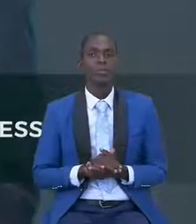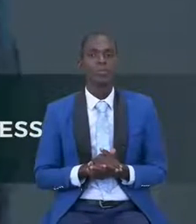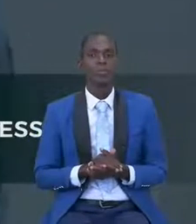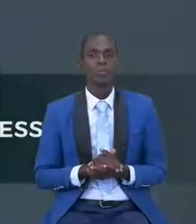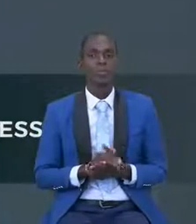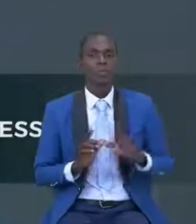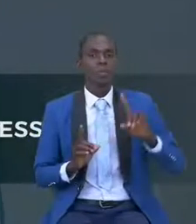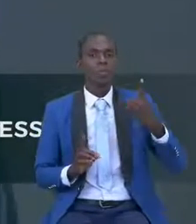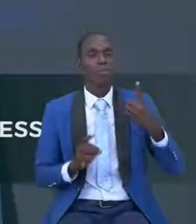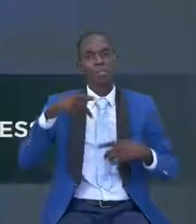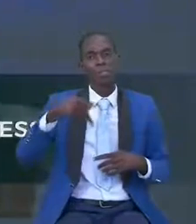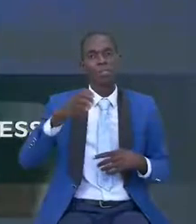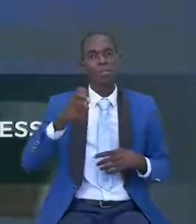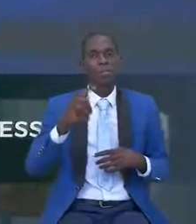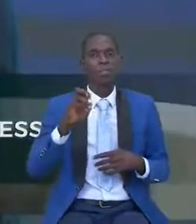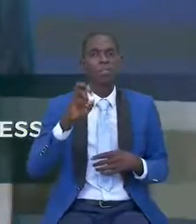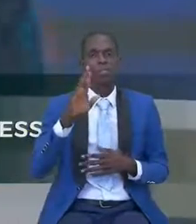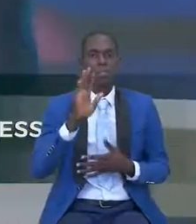1 Pierre, chapitre 1,